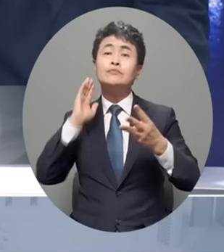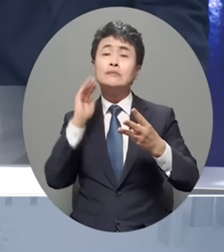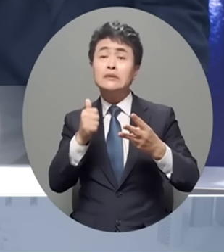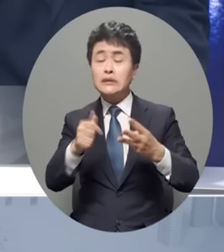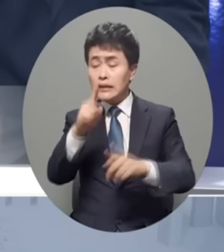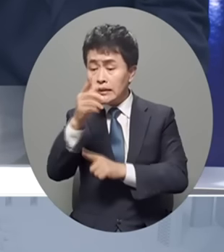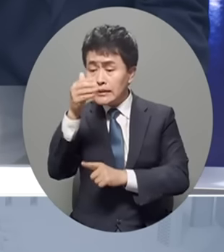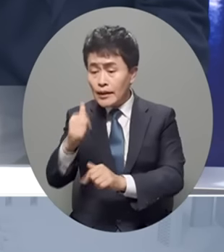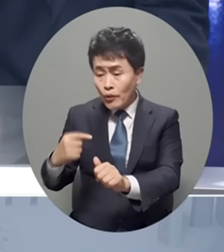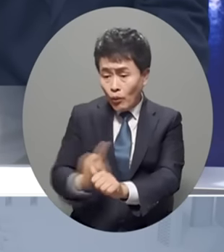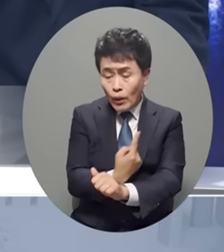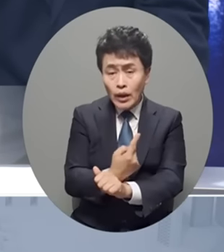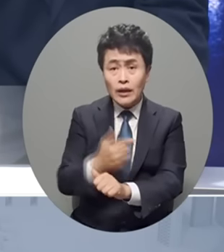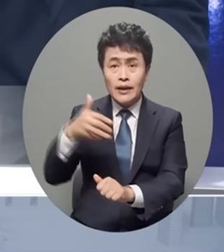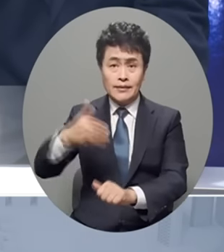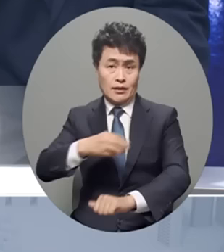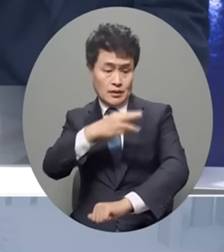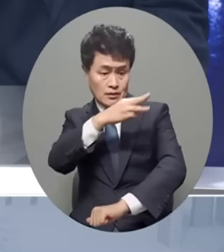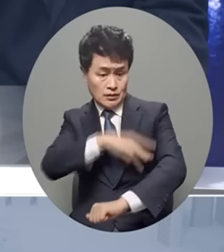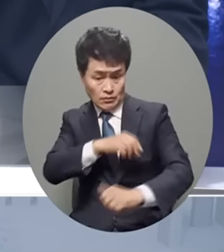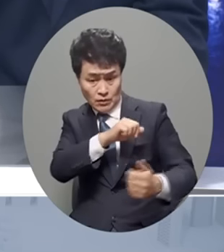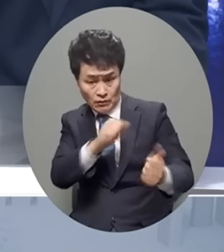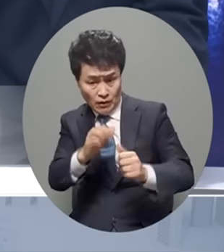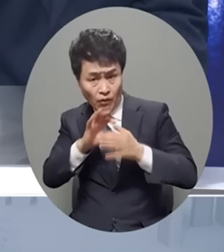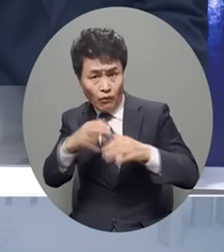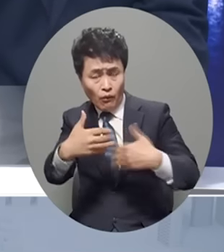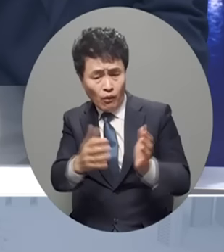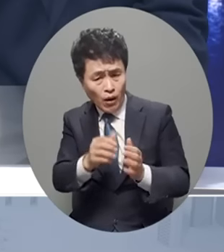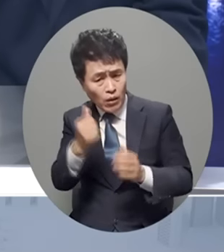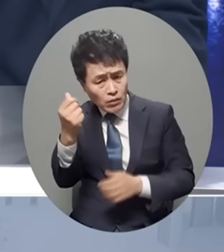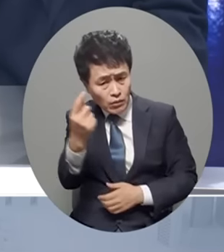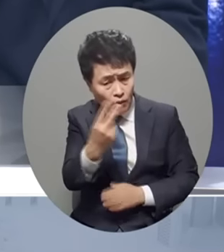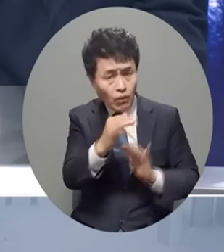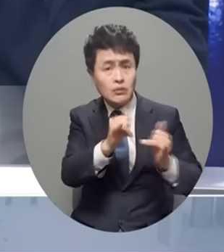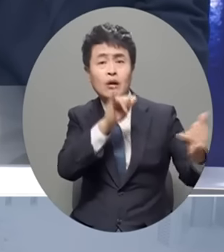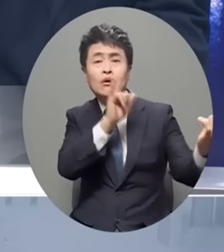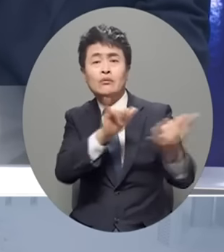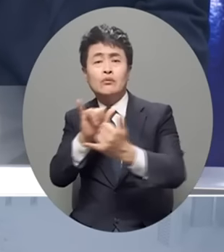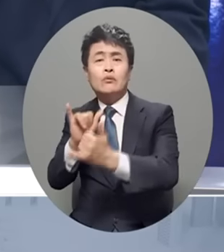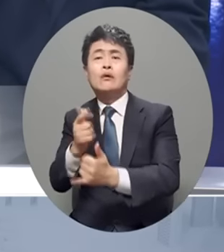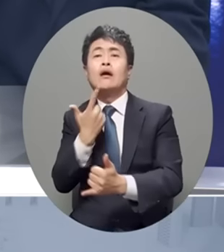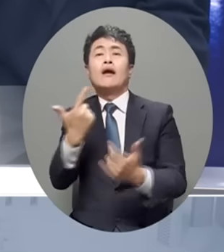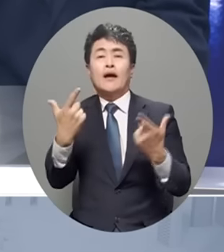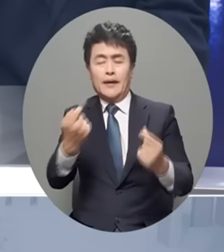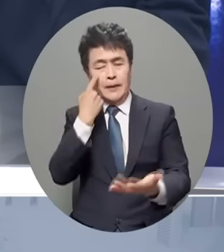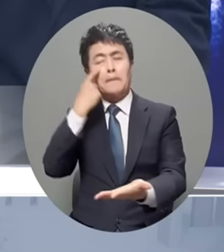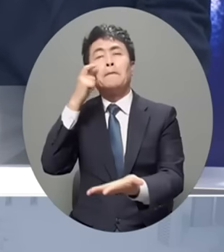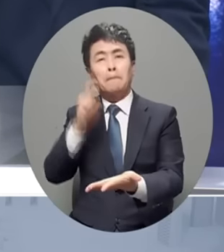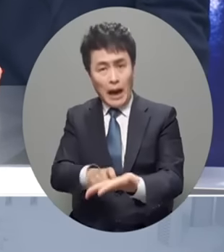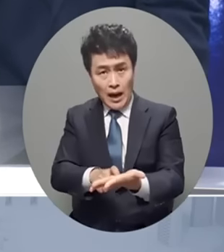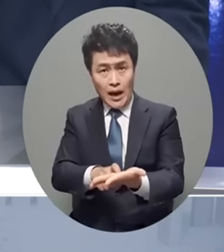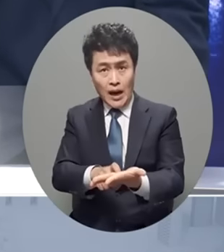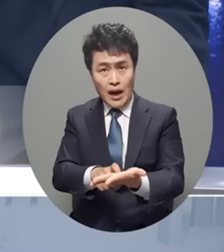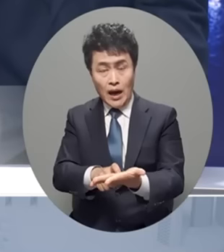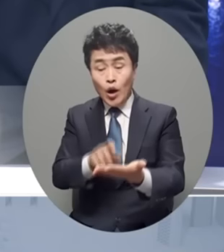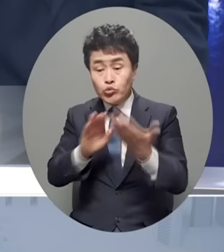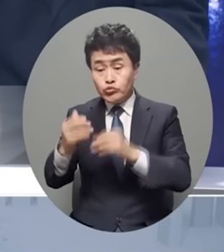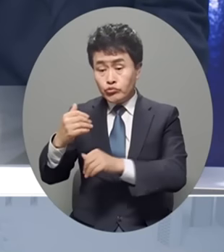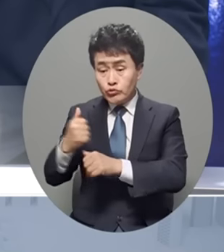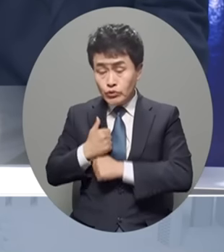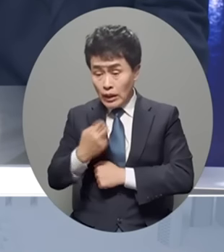장관 외에도 최상병 사건과 연관된 핵심 인물들 여러 명과 통화한 사실도 포착이 됐습니다. 이후 군의